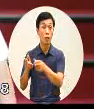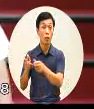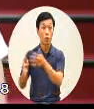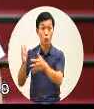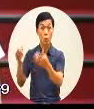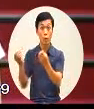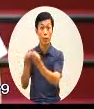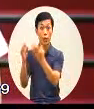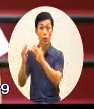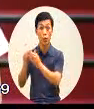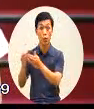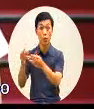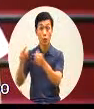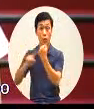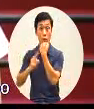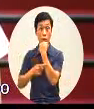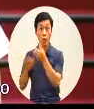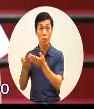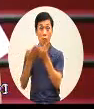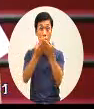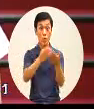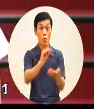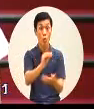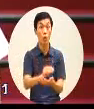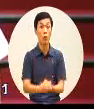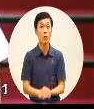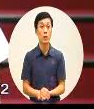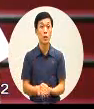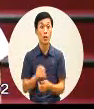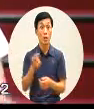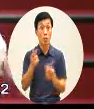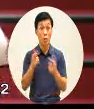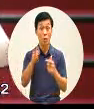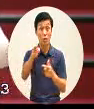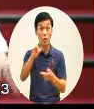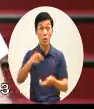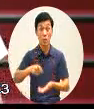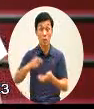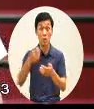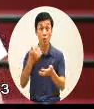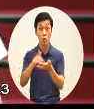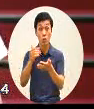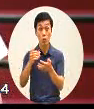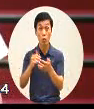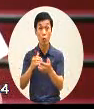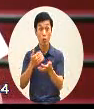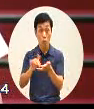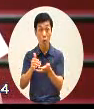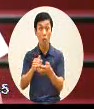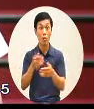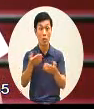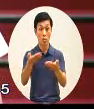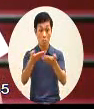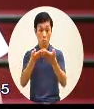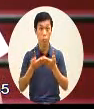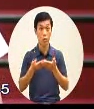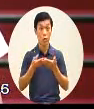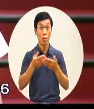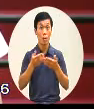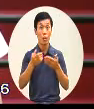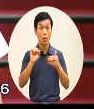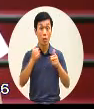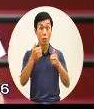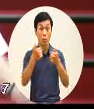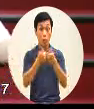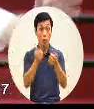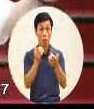来， 不是，就是说， 而且不是说你们讲了也要送到我们的议会里面来做备查的啦，不是说你们定的怎么样就是